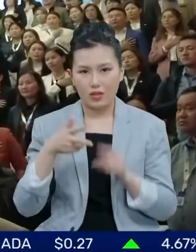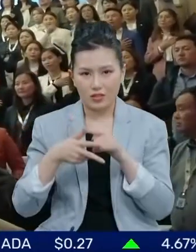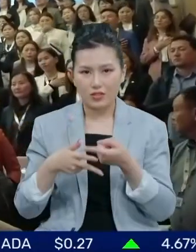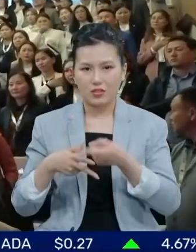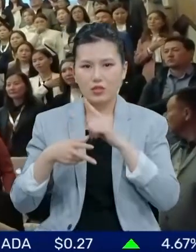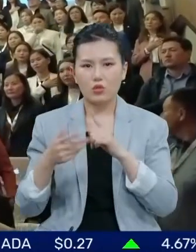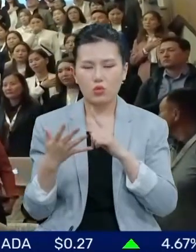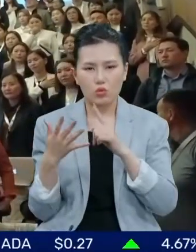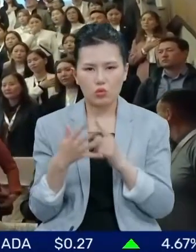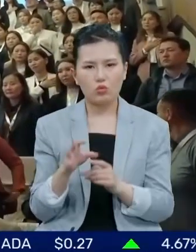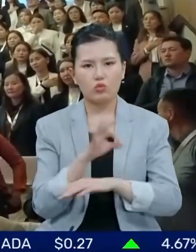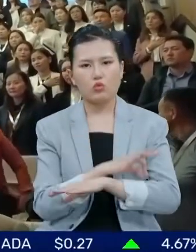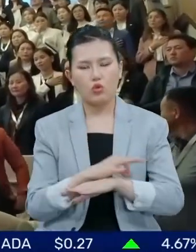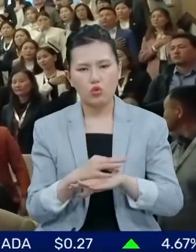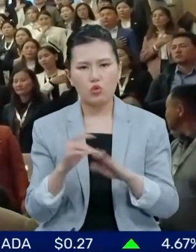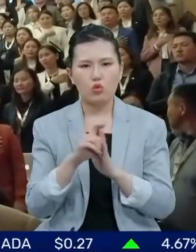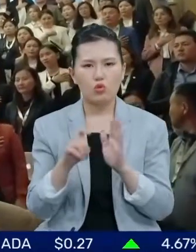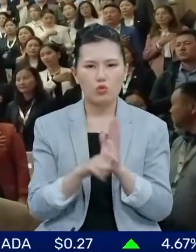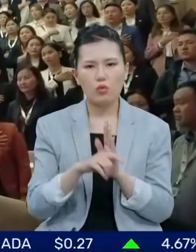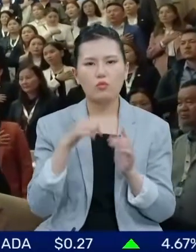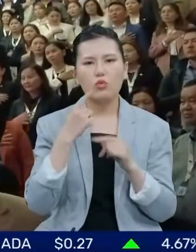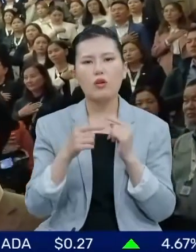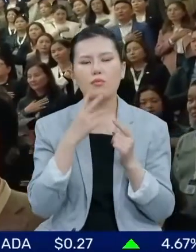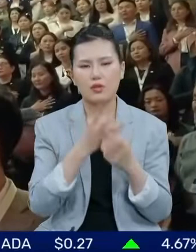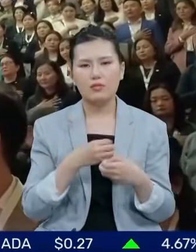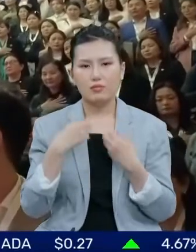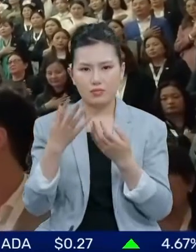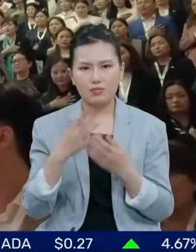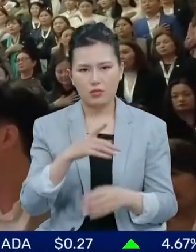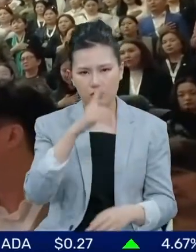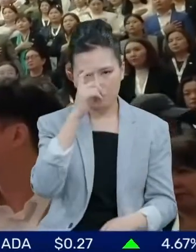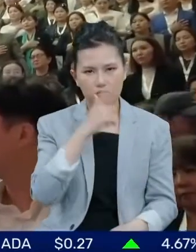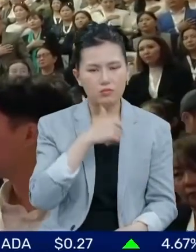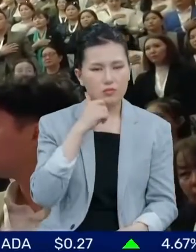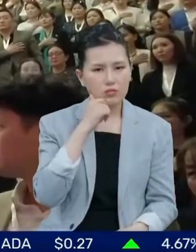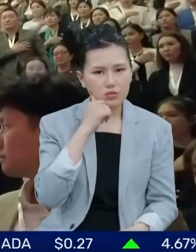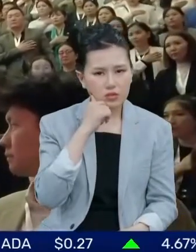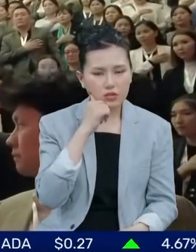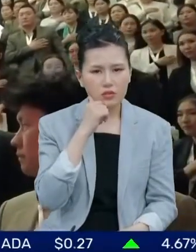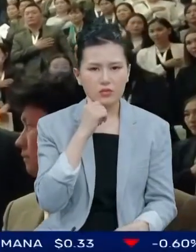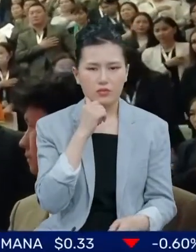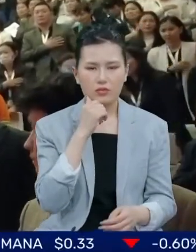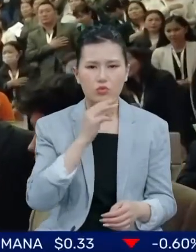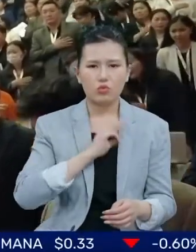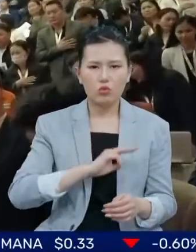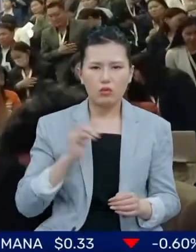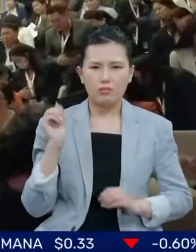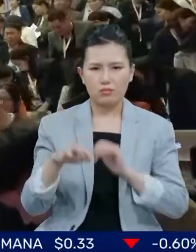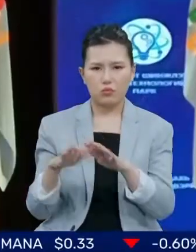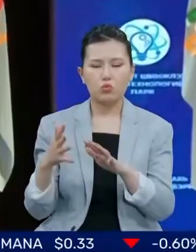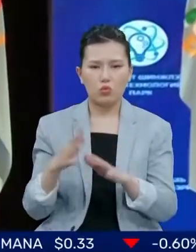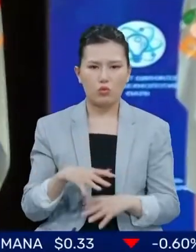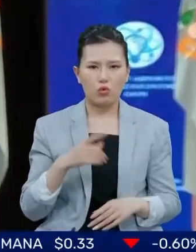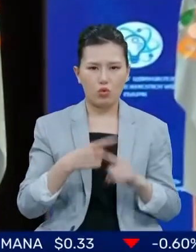төсөл хөтөлбөрүүдийн талаарх мэдээллийг хүргэе. Эрүүл мэндийн аялал жуулчлал, хөдөө орон нутагт дэмжлэгдэх боломжгүй өвчнүүд Улаанбаатар хотыг